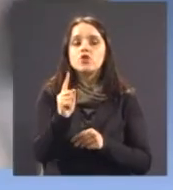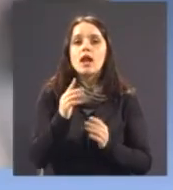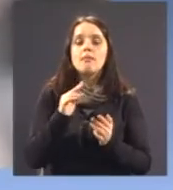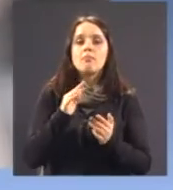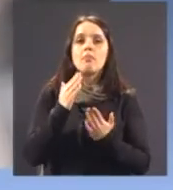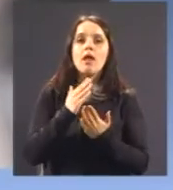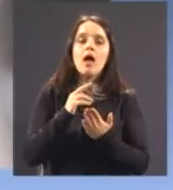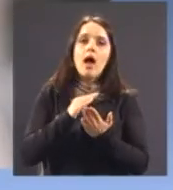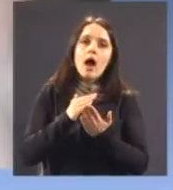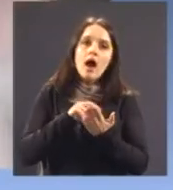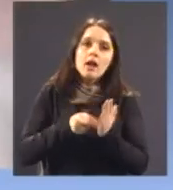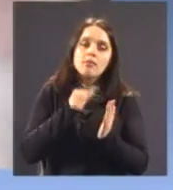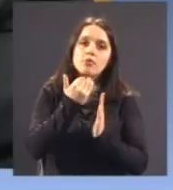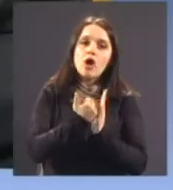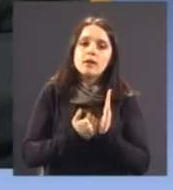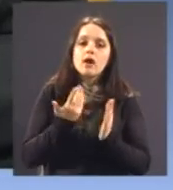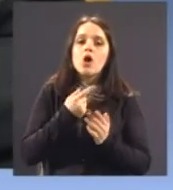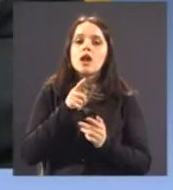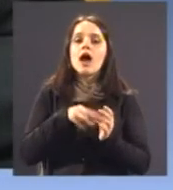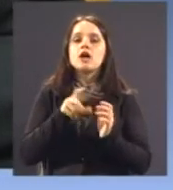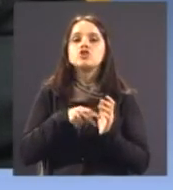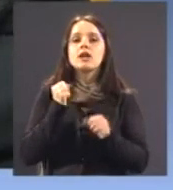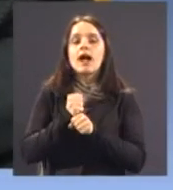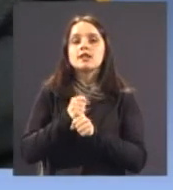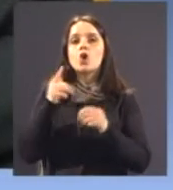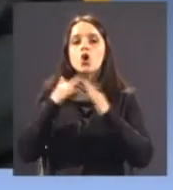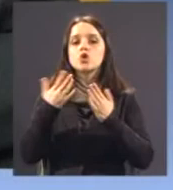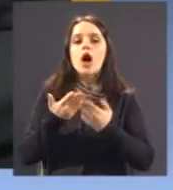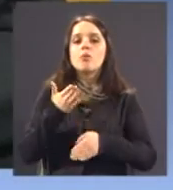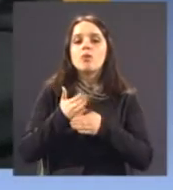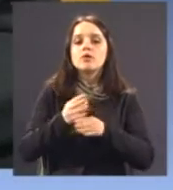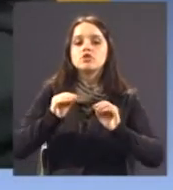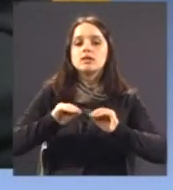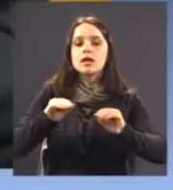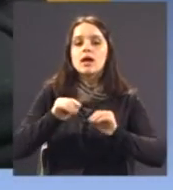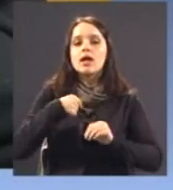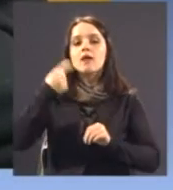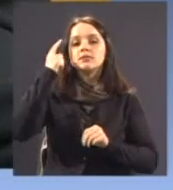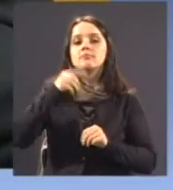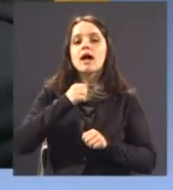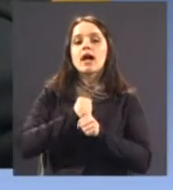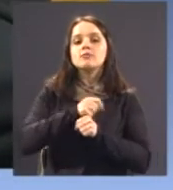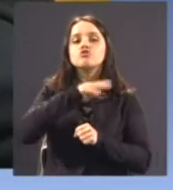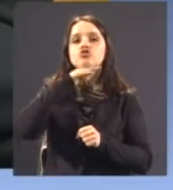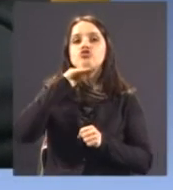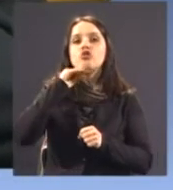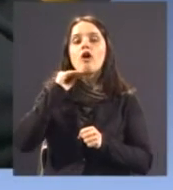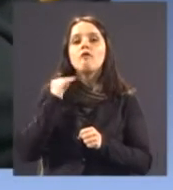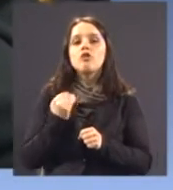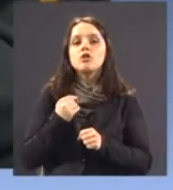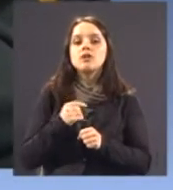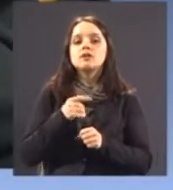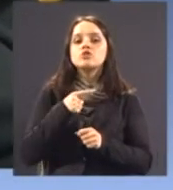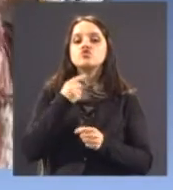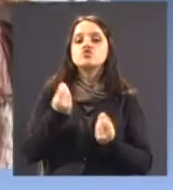djecom kući i na koji način im pomažete da savladaju gradivo? Pa ja mislim da radim dovoljno, zato što imaju